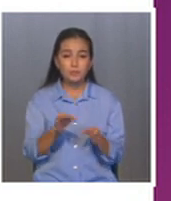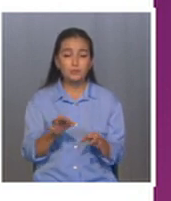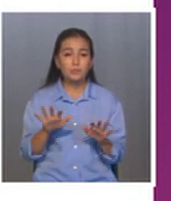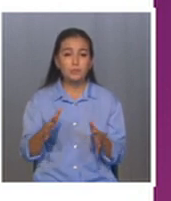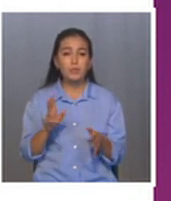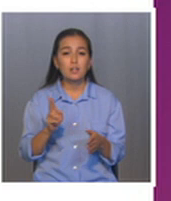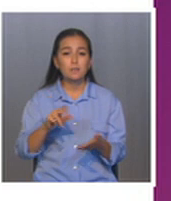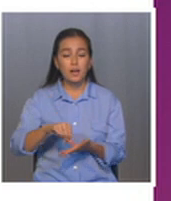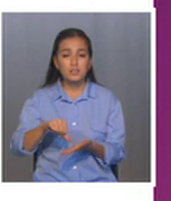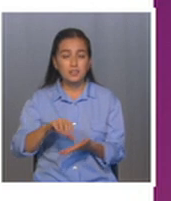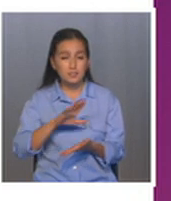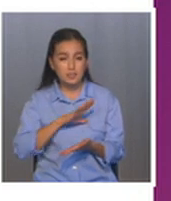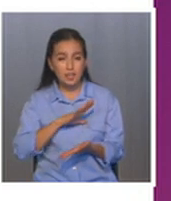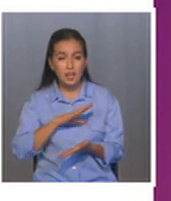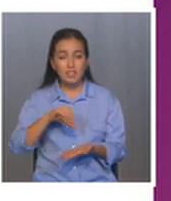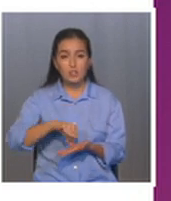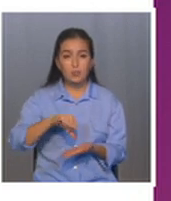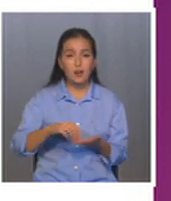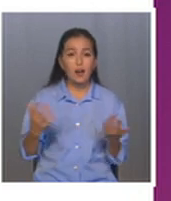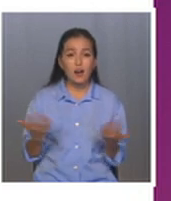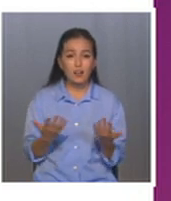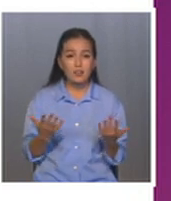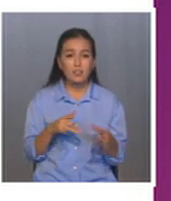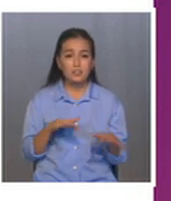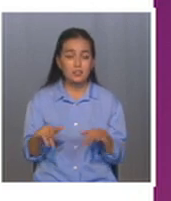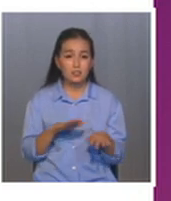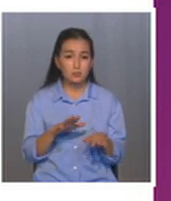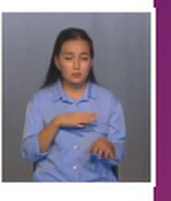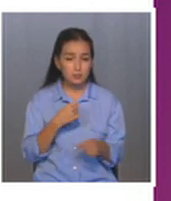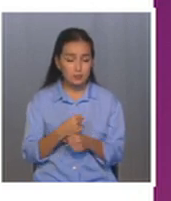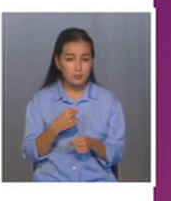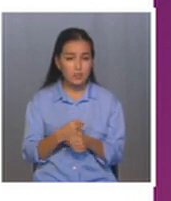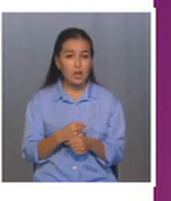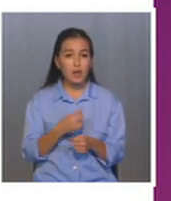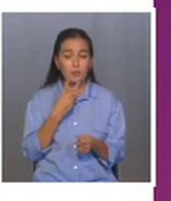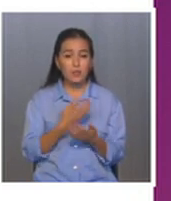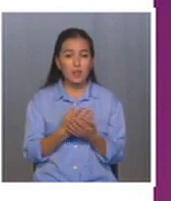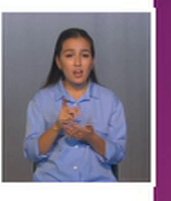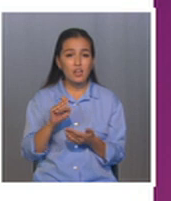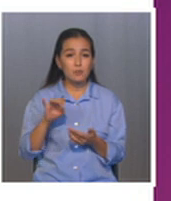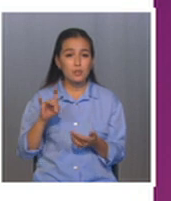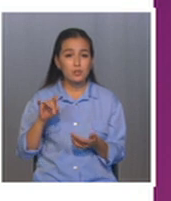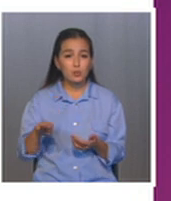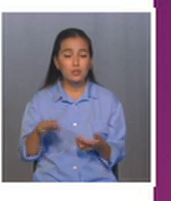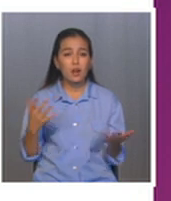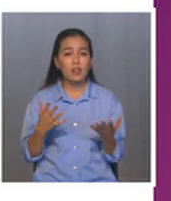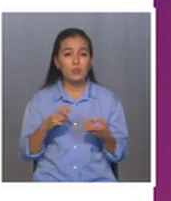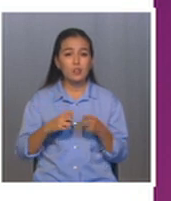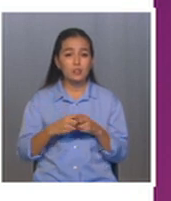кімдер қатысты? Кейіпкерлер қандай іс-әрекеттер жасады? Берілген эпизодта қандай мәселе